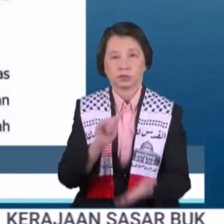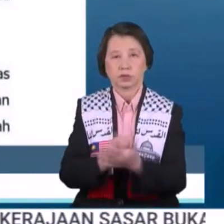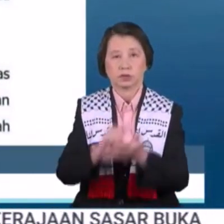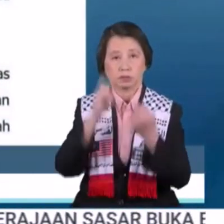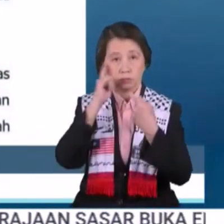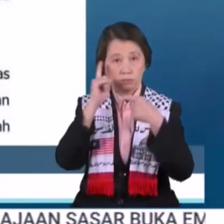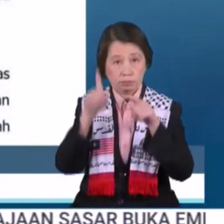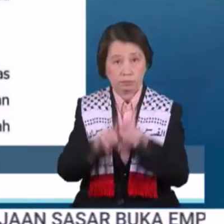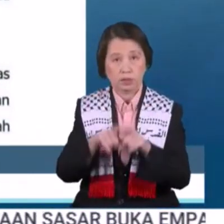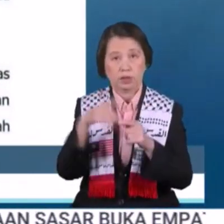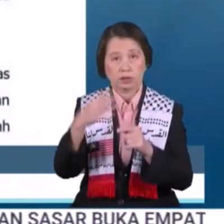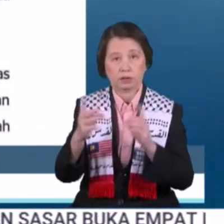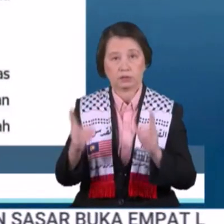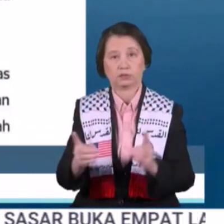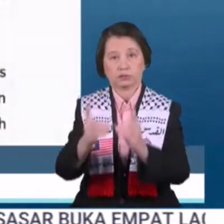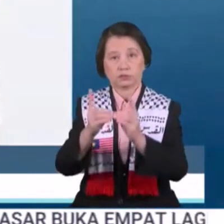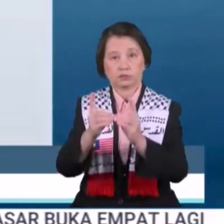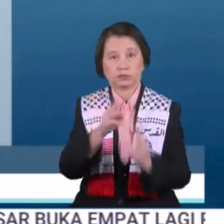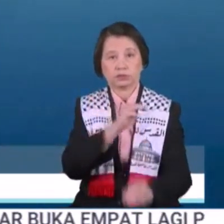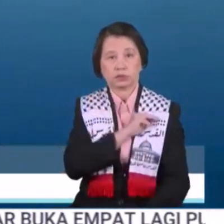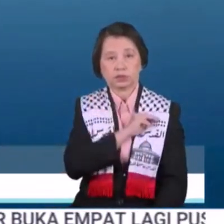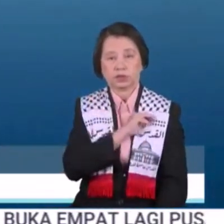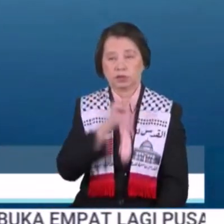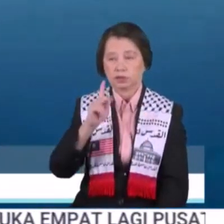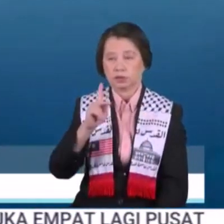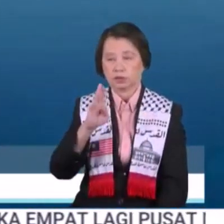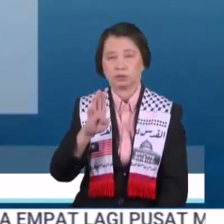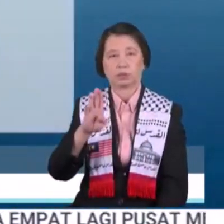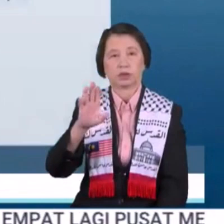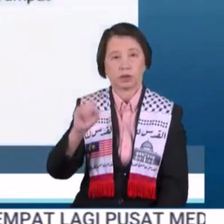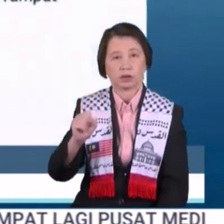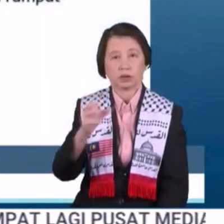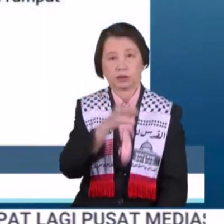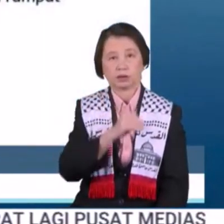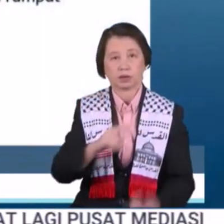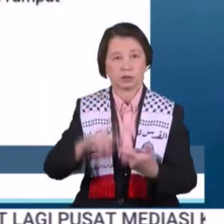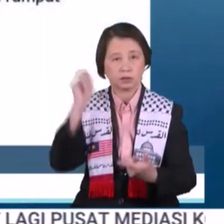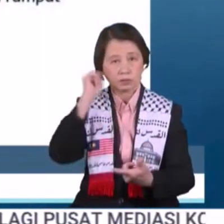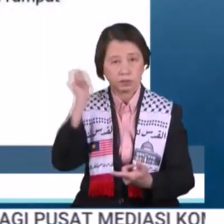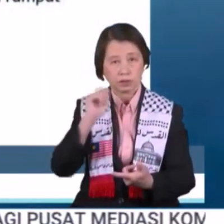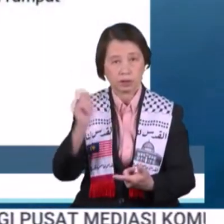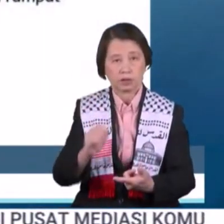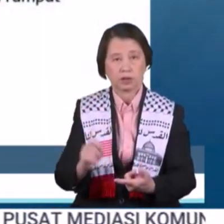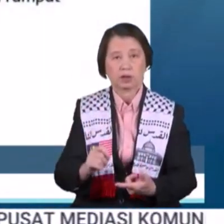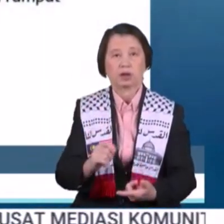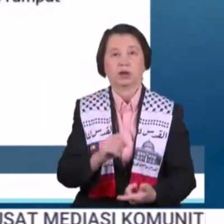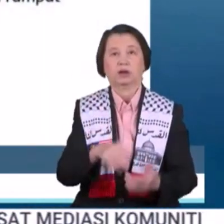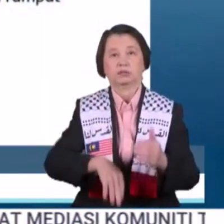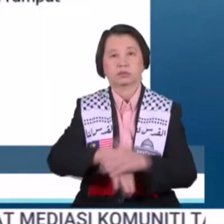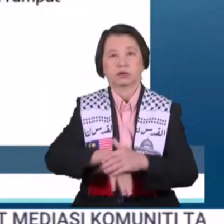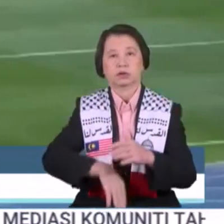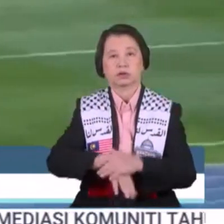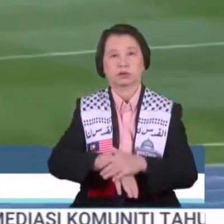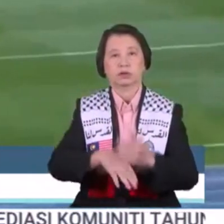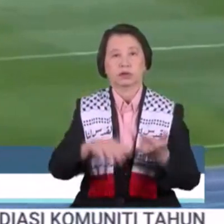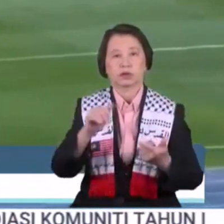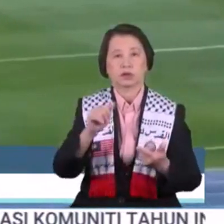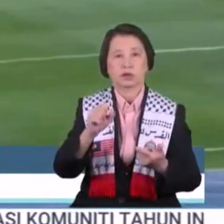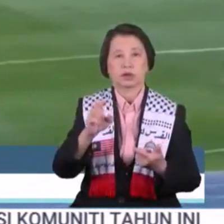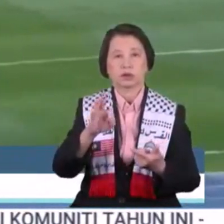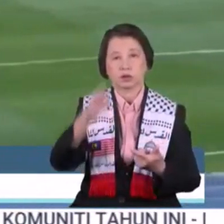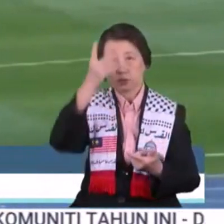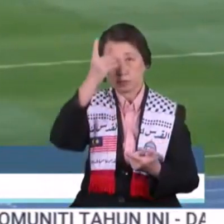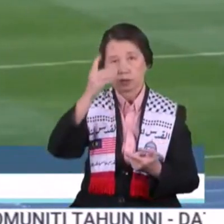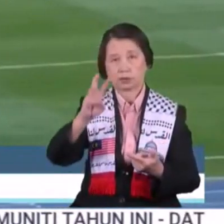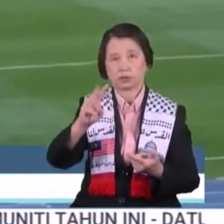Perkara itu dipersetujui selepas perjumpaan dengan Menteri Belia dan Sukan Henayo dan Setiausaha Agong Konfederasi Bola Sepak Asia AFC